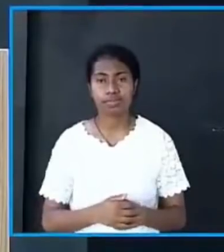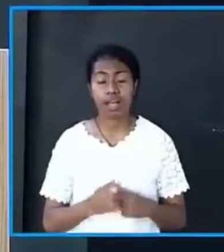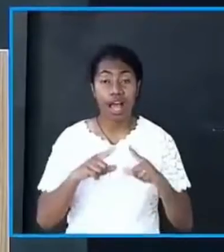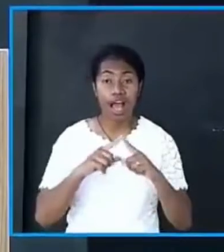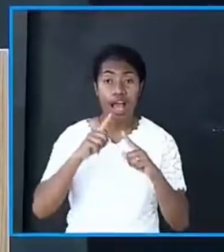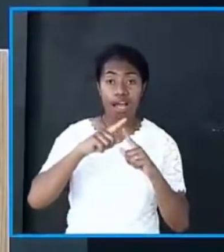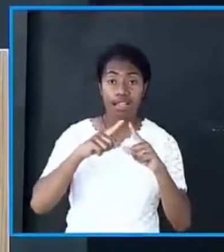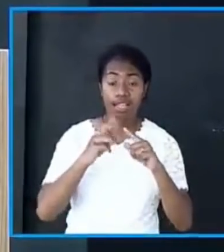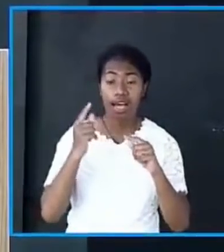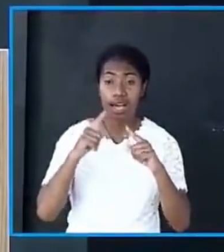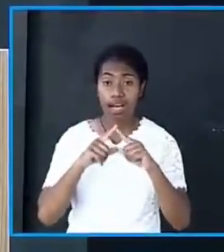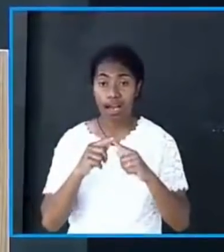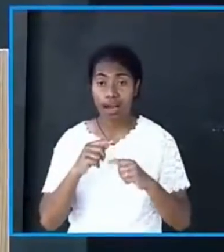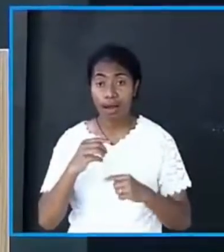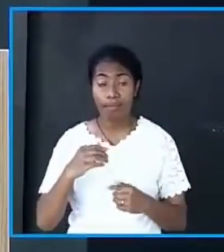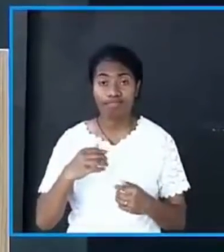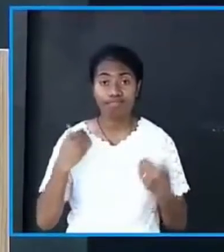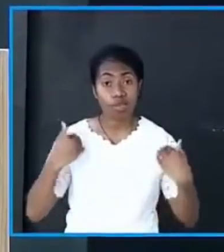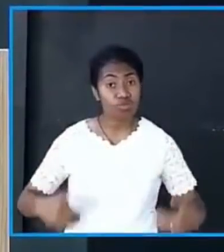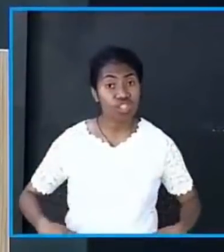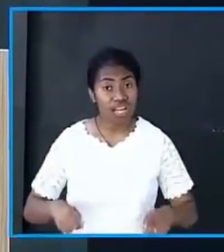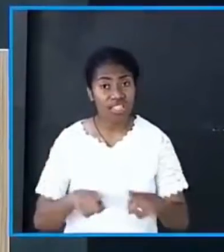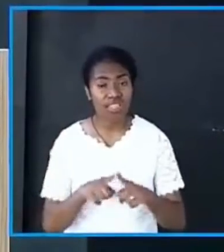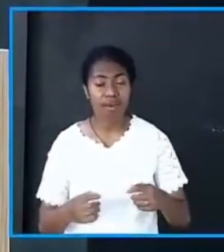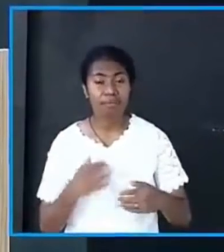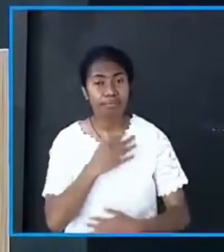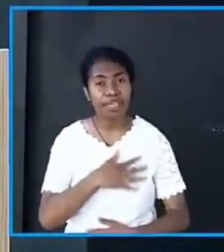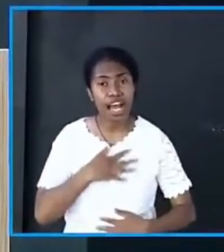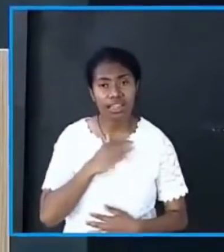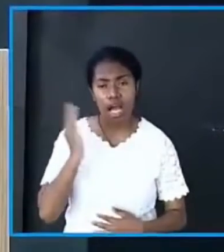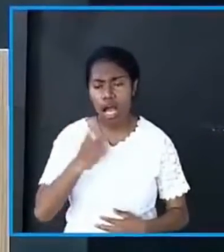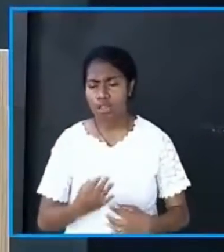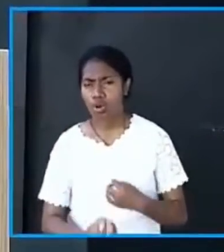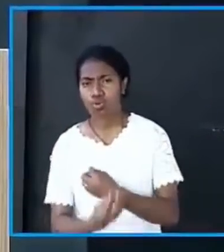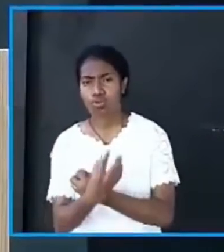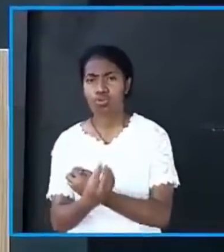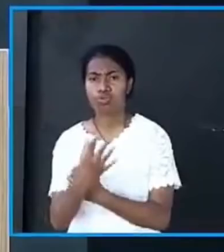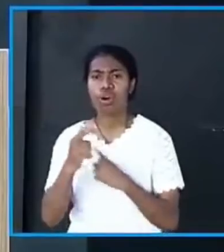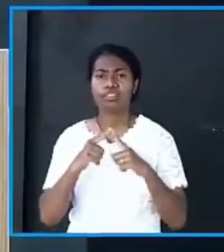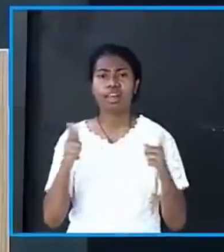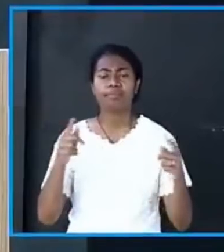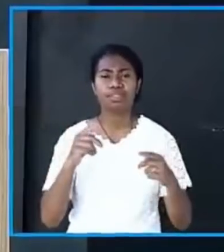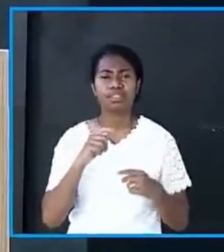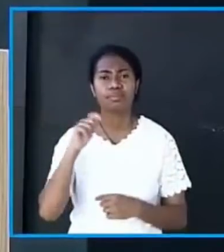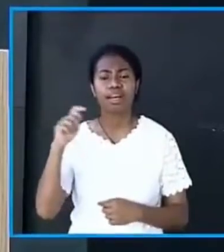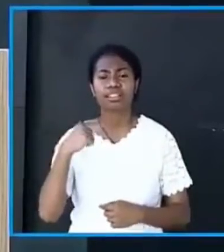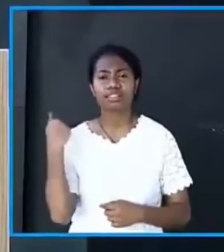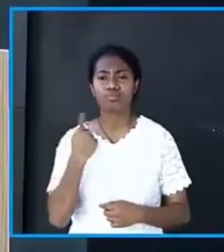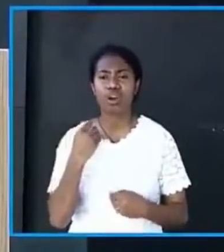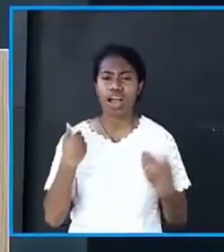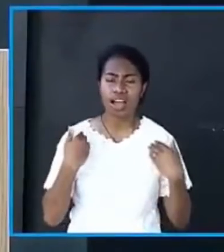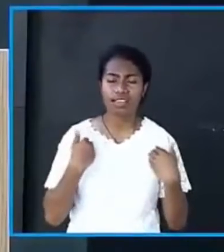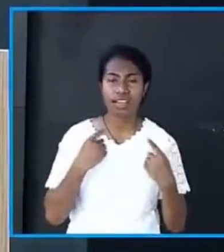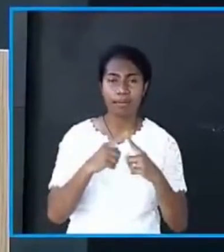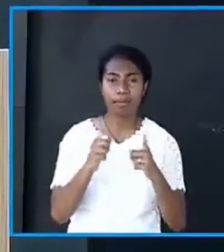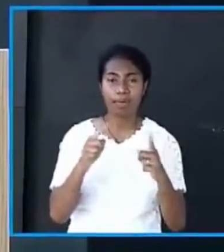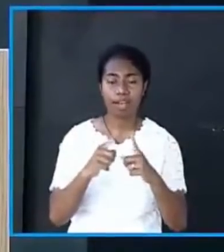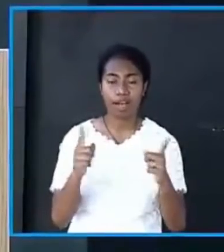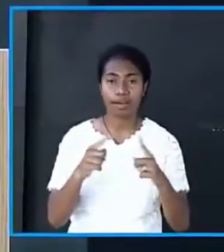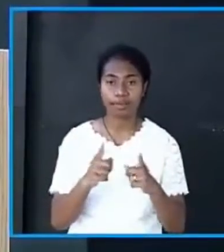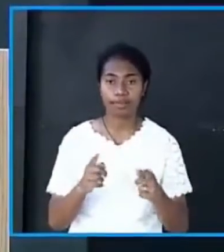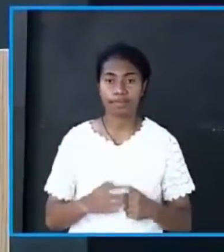manusia dan binatang beberapa perbedaan sudah diberikan tapi saudara ada banyak perbedaan Sebenarnya